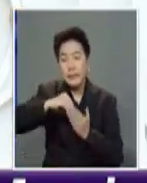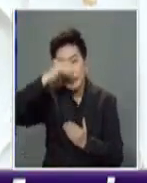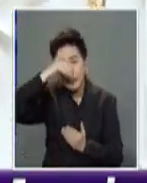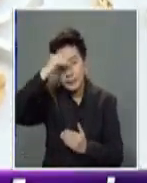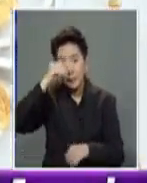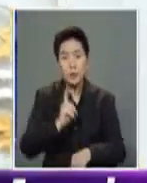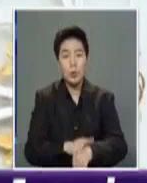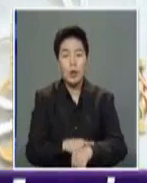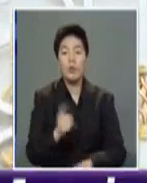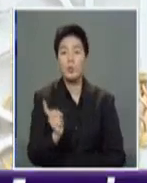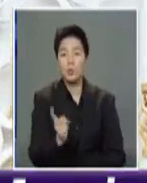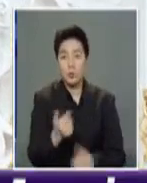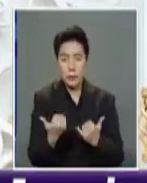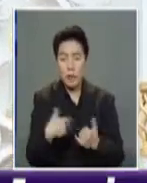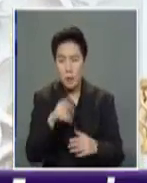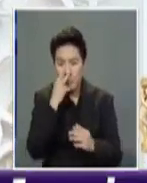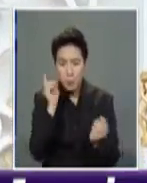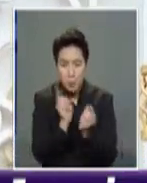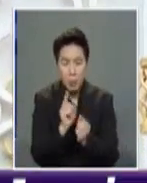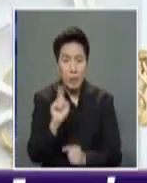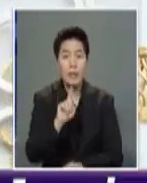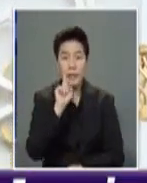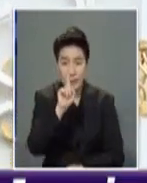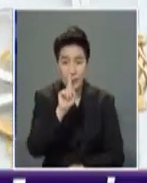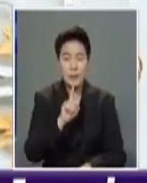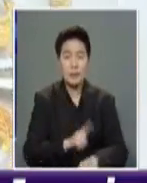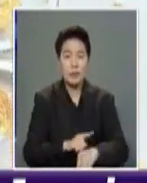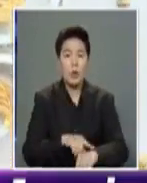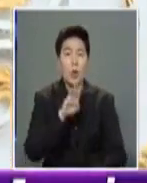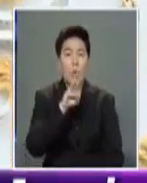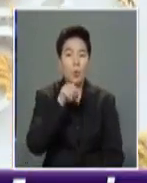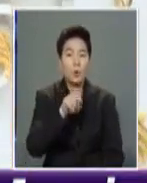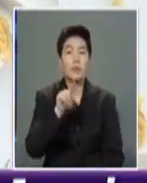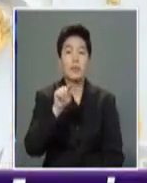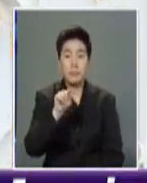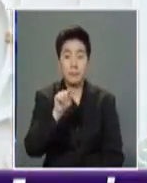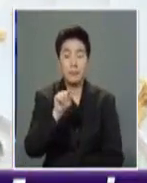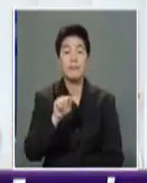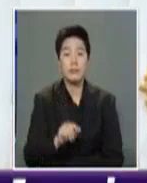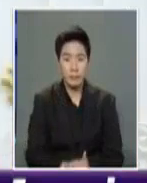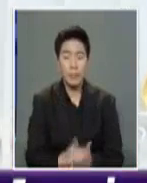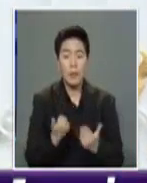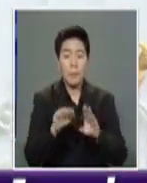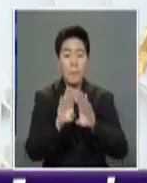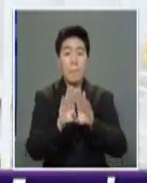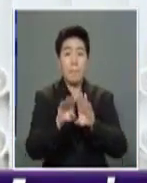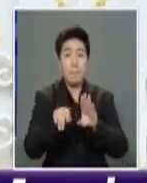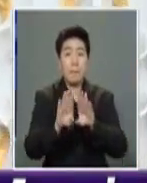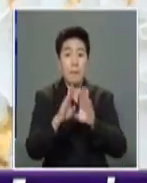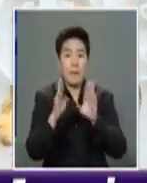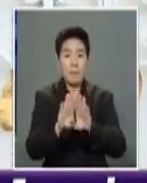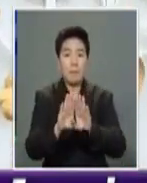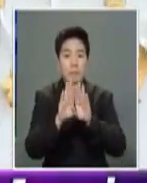เรียนในช่วงเวลานี้ค่ะแล้วก็พบความเคลื่อนไหวอีกครั้งนะคะในเวลาประมาณ6นาฬิกา20นาทีค่ะประตูบ้านอย่างที่เห็นอยู่นี้นะ